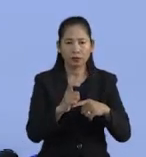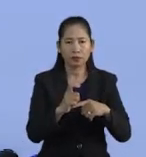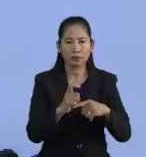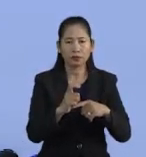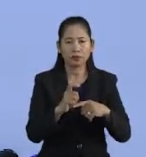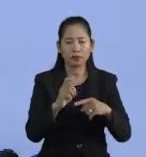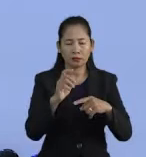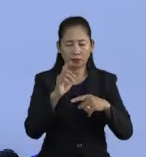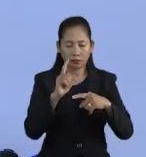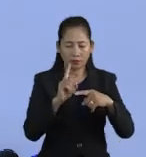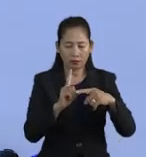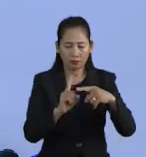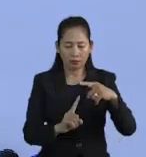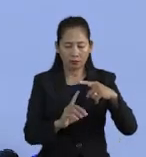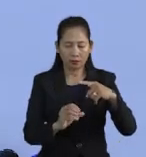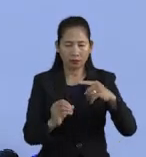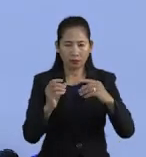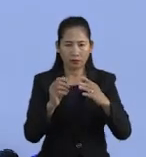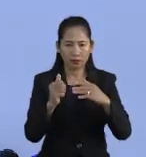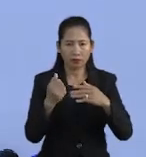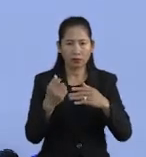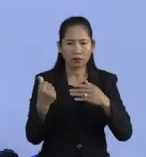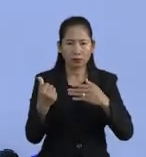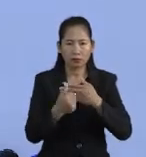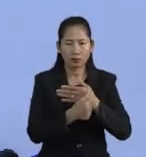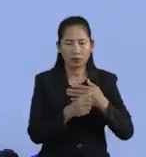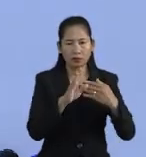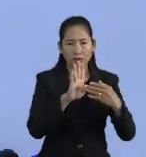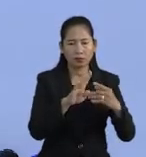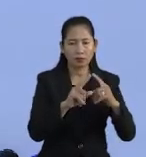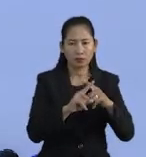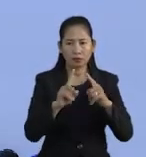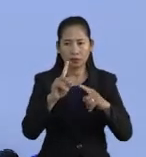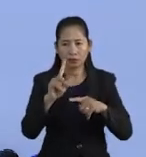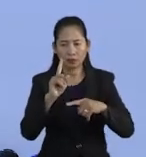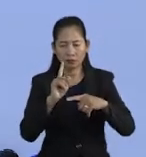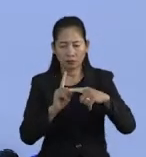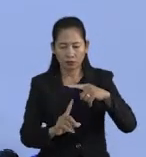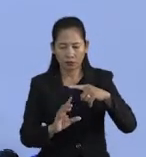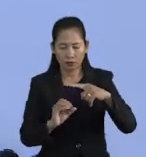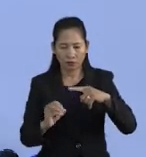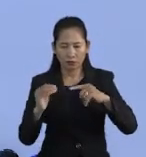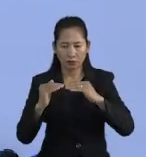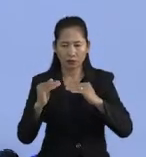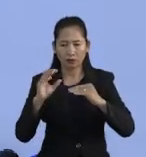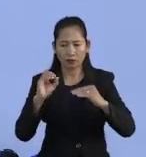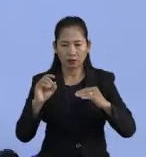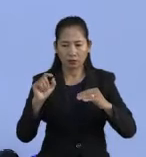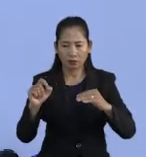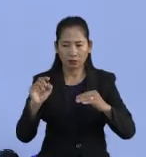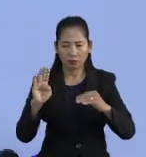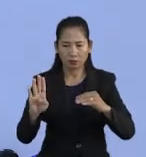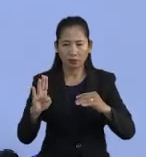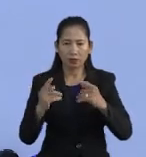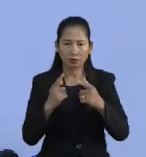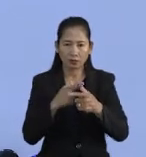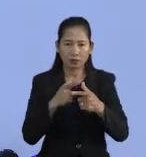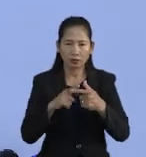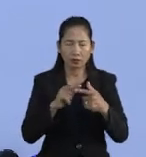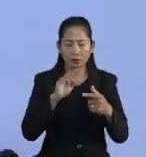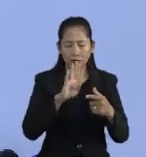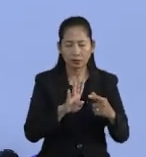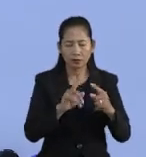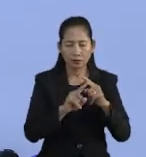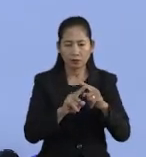trúng phe đọp miếng làm lại bốn con đường mũi phe đọp smart sôn chọi buồn rứ